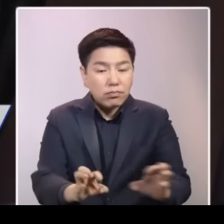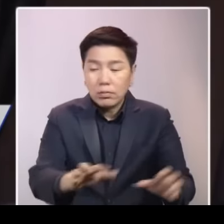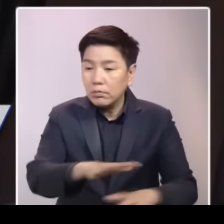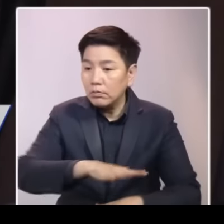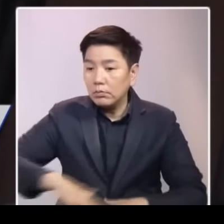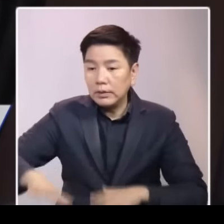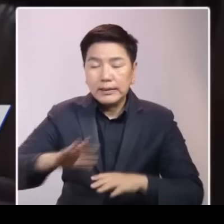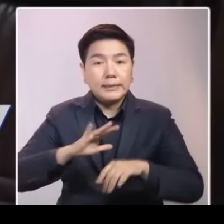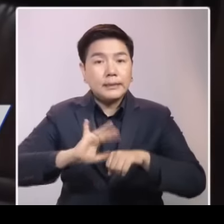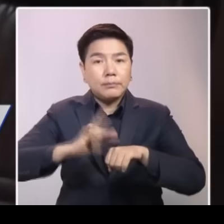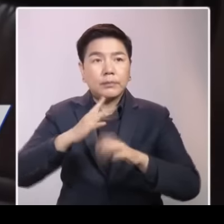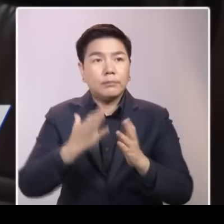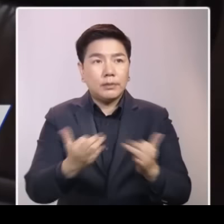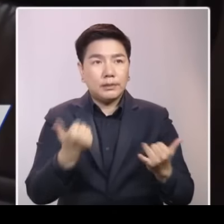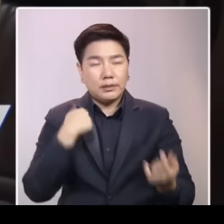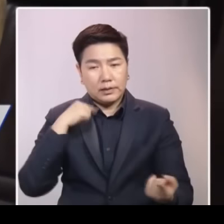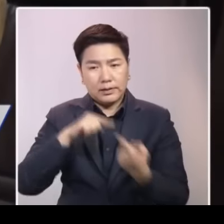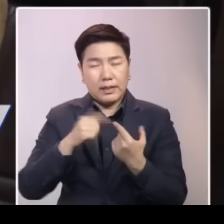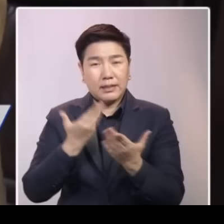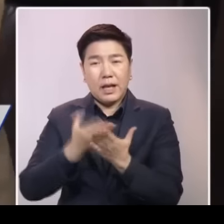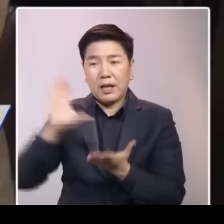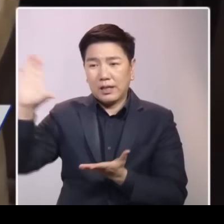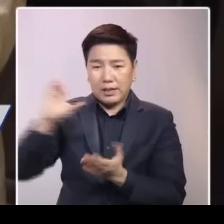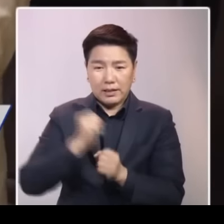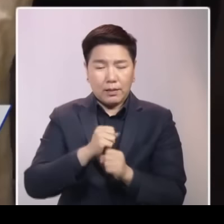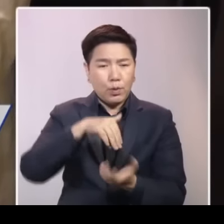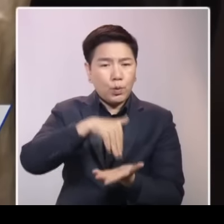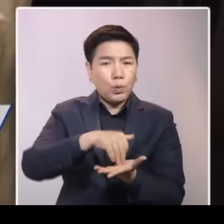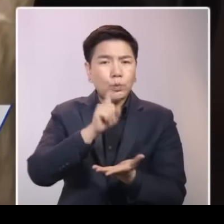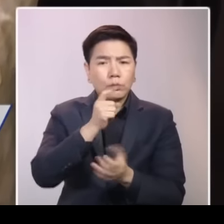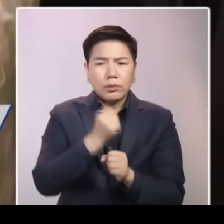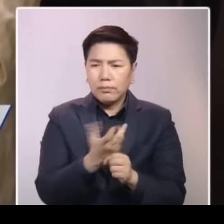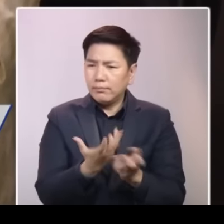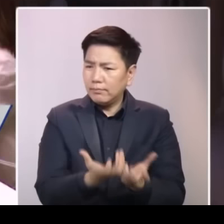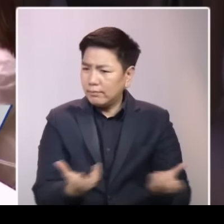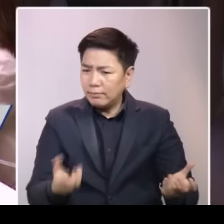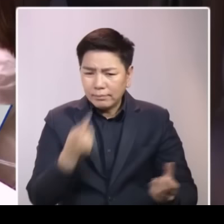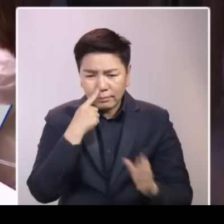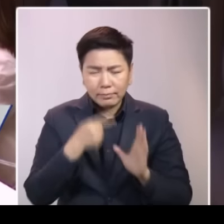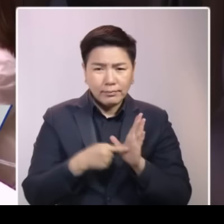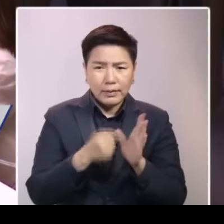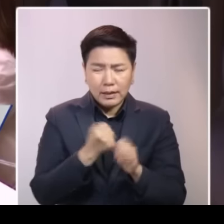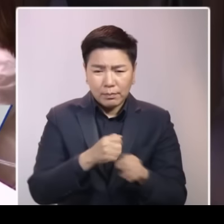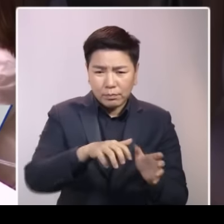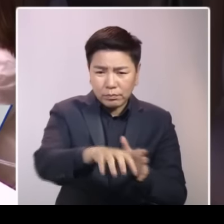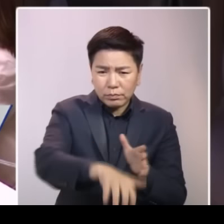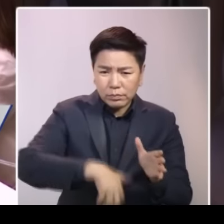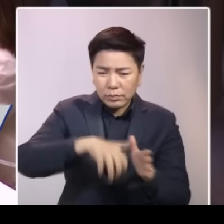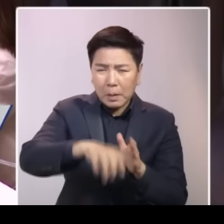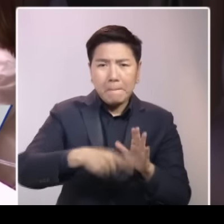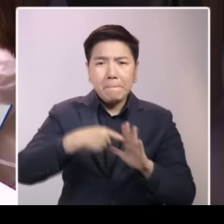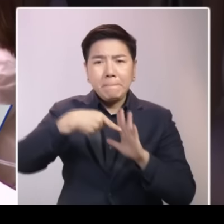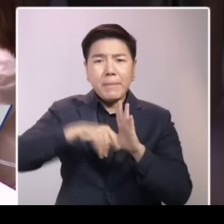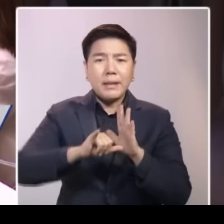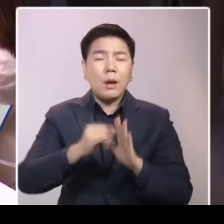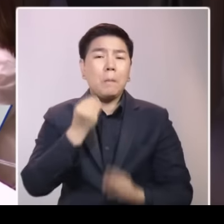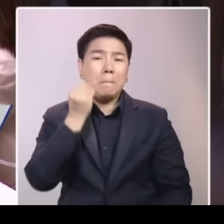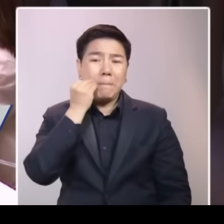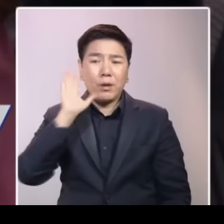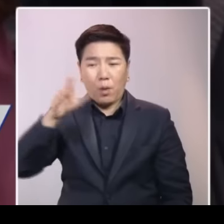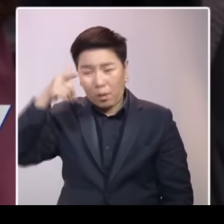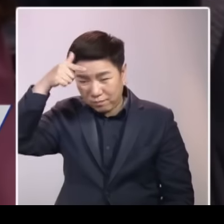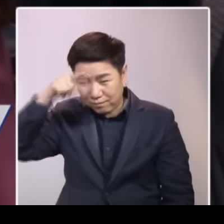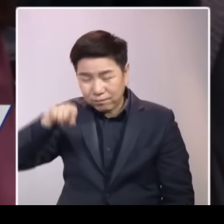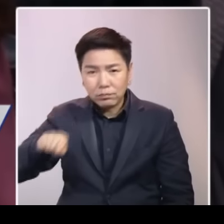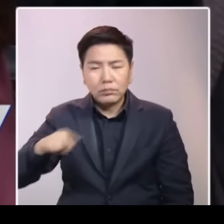และแหล่งน้ำธรรมชาติแต่มีการของบไปทำศูนย์แสดงพันธุ์สัตว์น้ำรวมถึงขุดลอกกว้านพะเยาซึ่งเป็นบ้านของร้อยเอกธรรมนัส